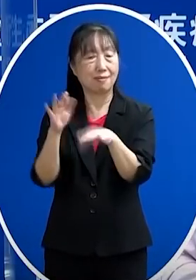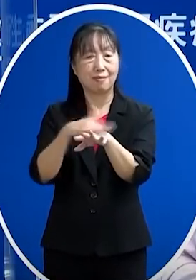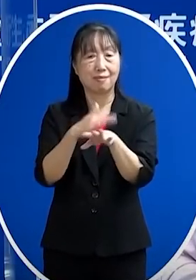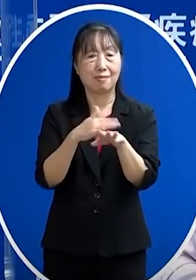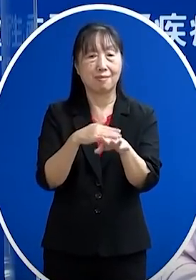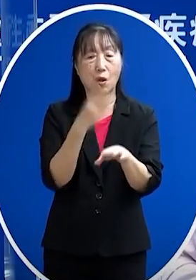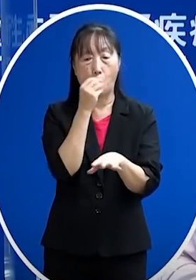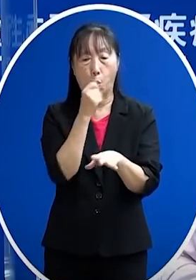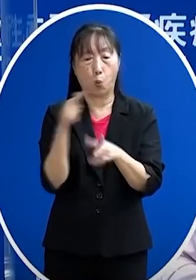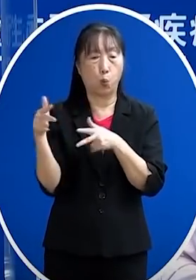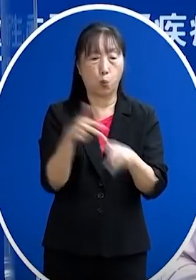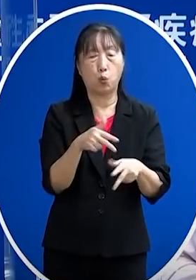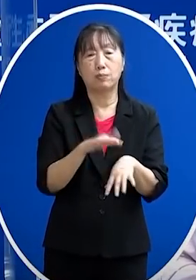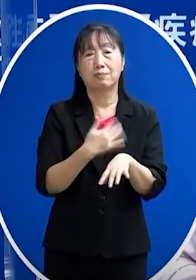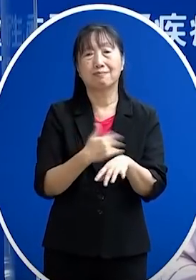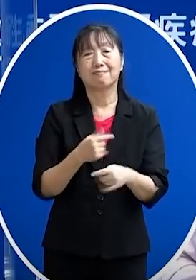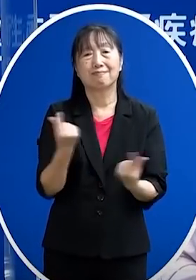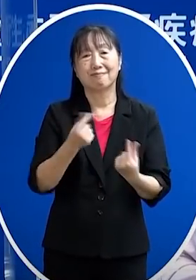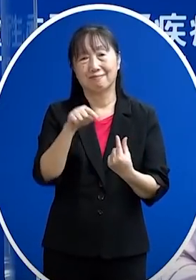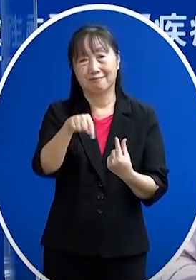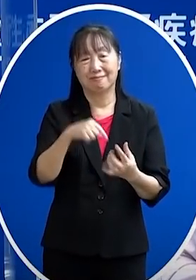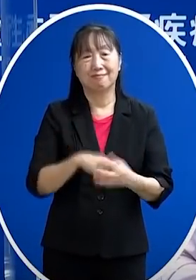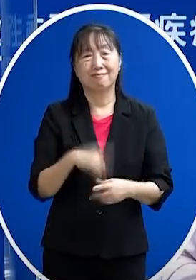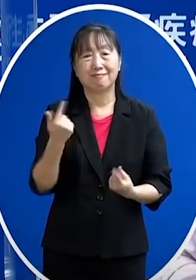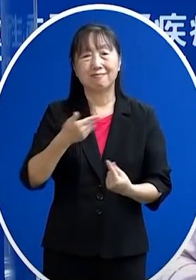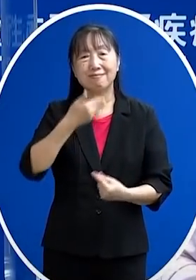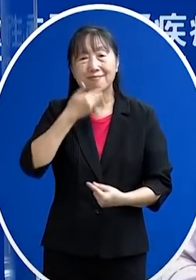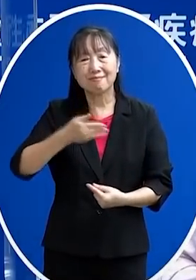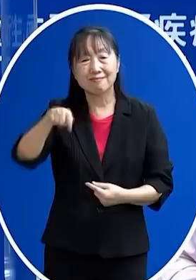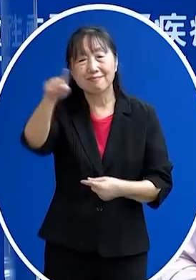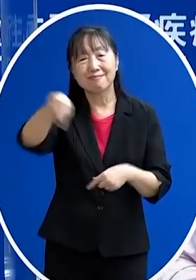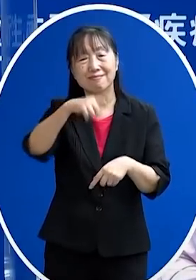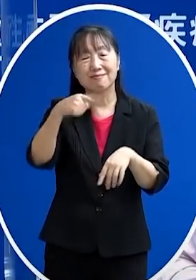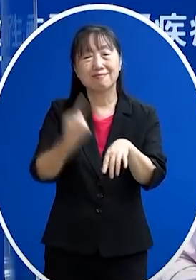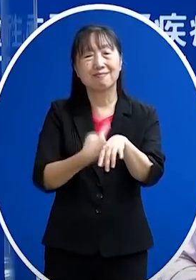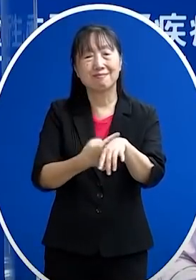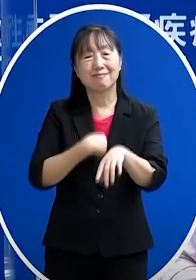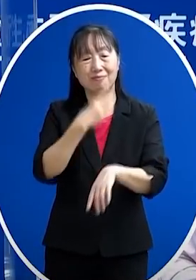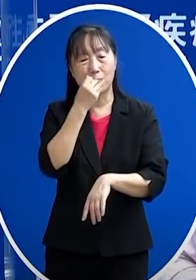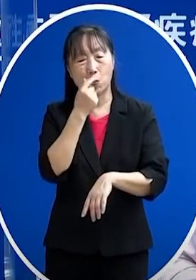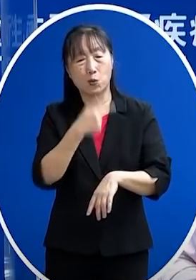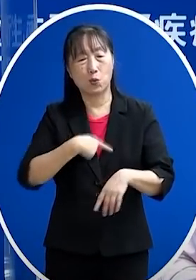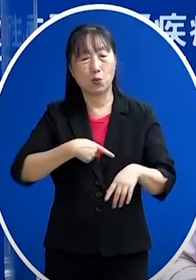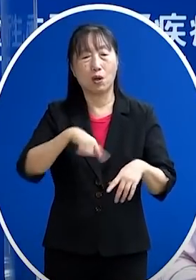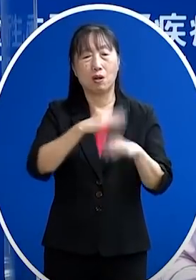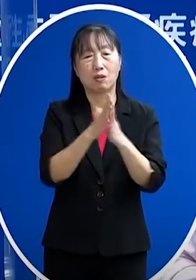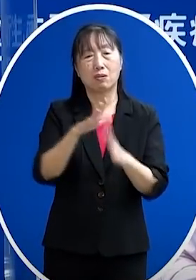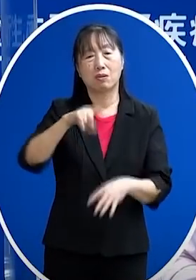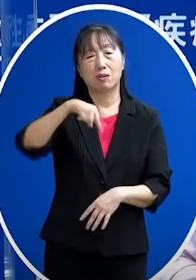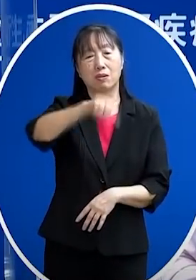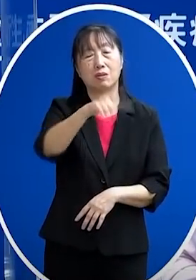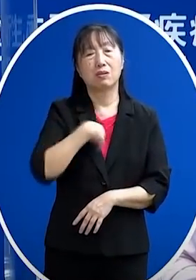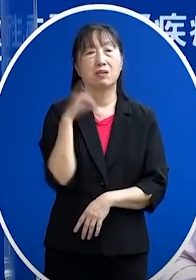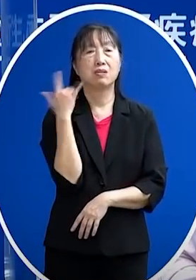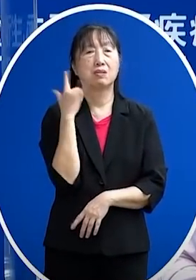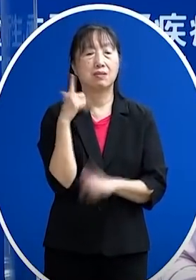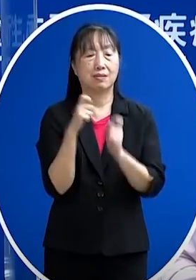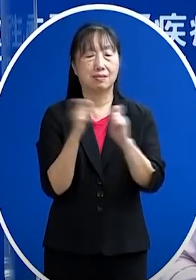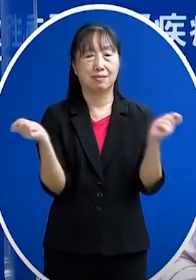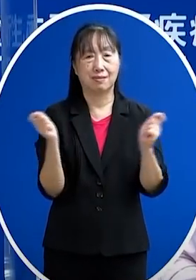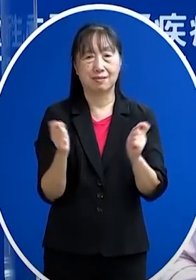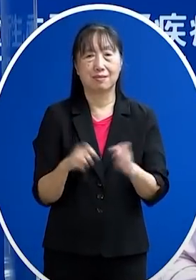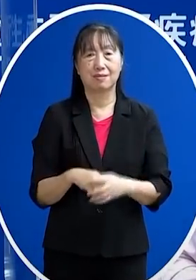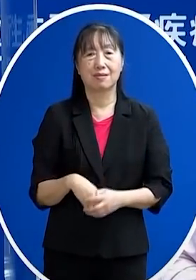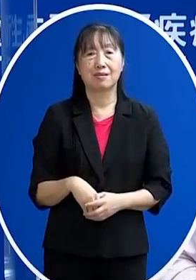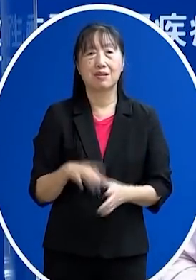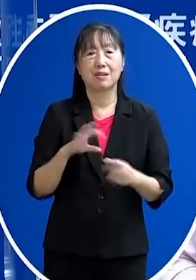好啊，第一段啊是要的是好，我们年长者都习惯好较早的起来啊，等足久诶，啊等足久看来